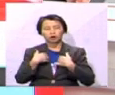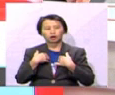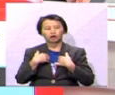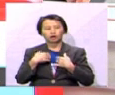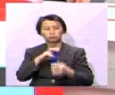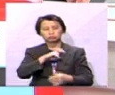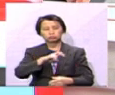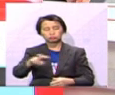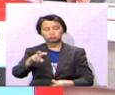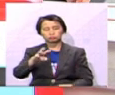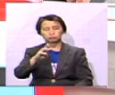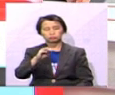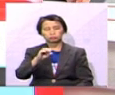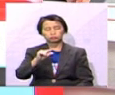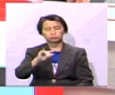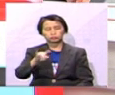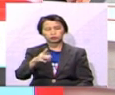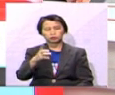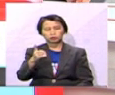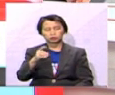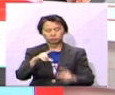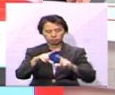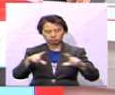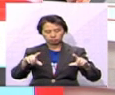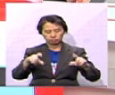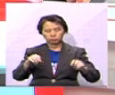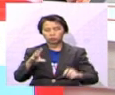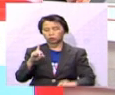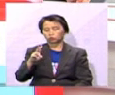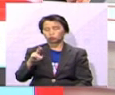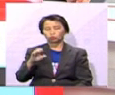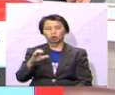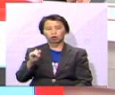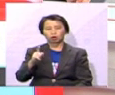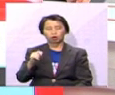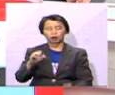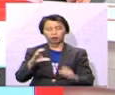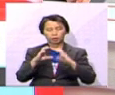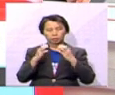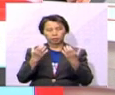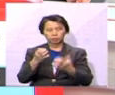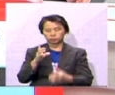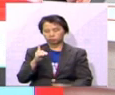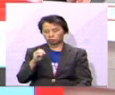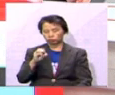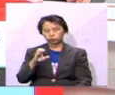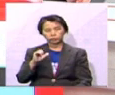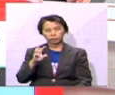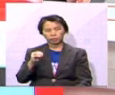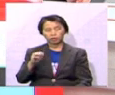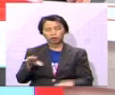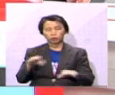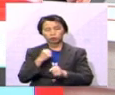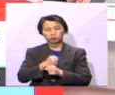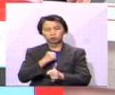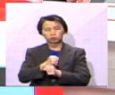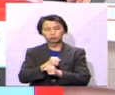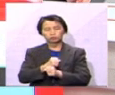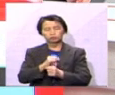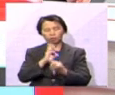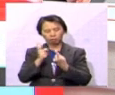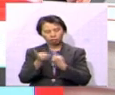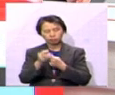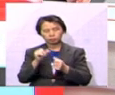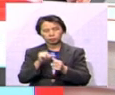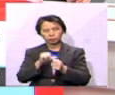kembara MCG Desmo melibatkan kelab pemilik Ducati Desmo Owners Club Malaysia DOCM yang melakukan kerja amal di setiap